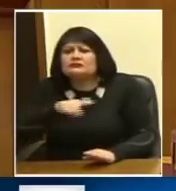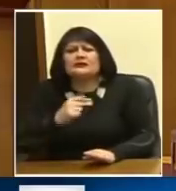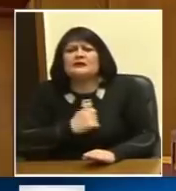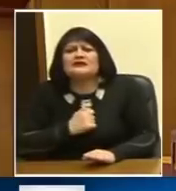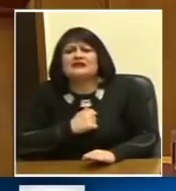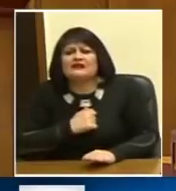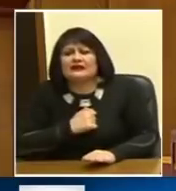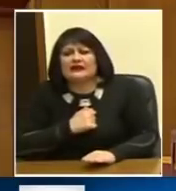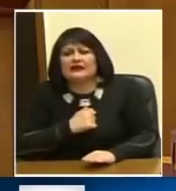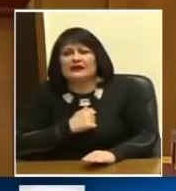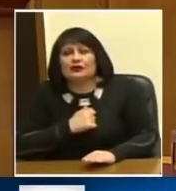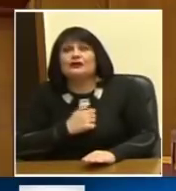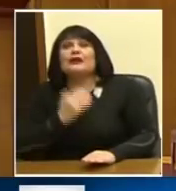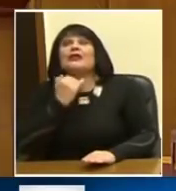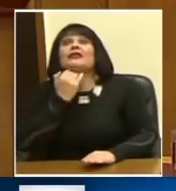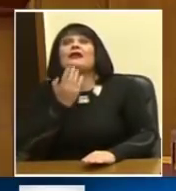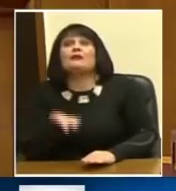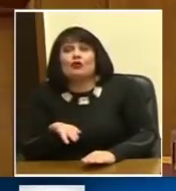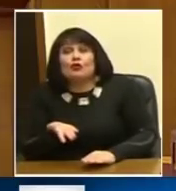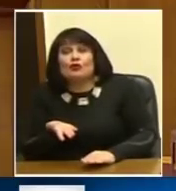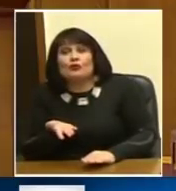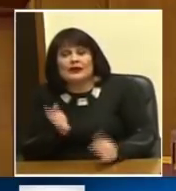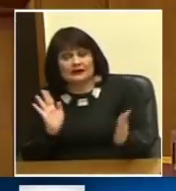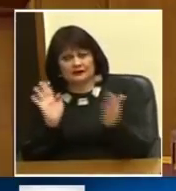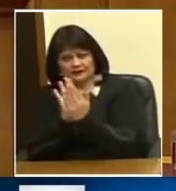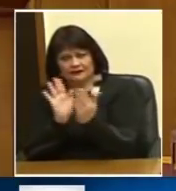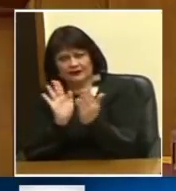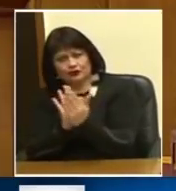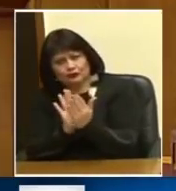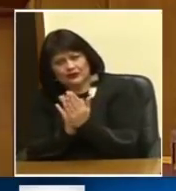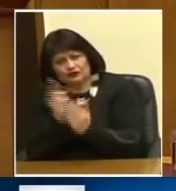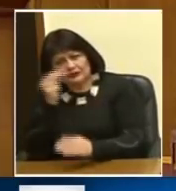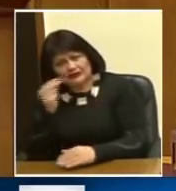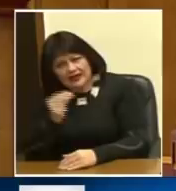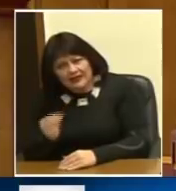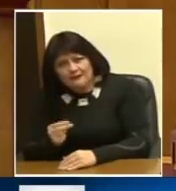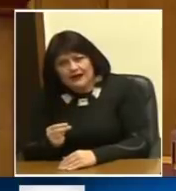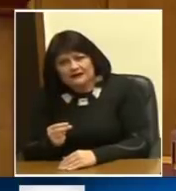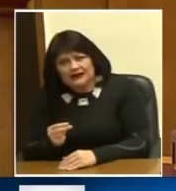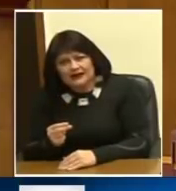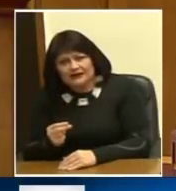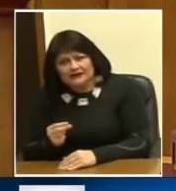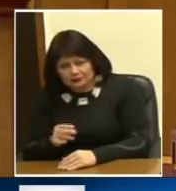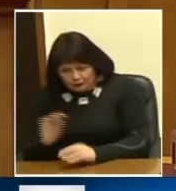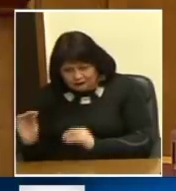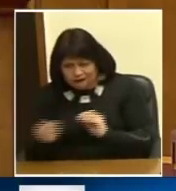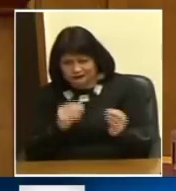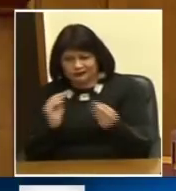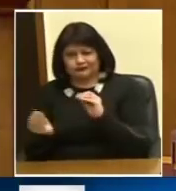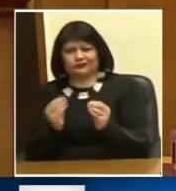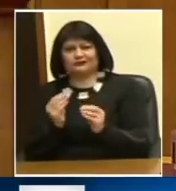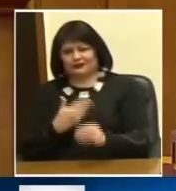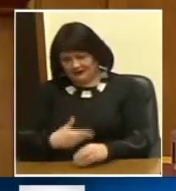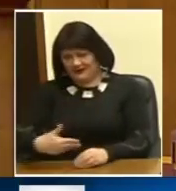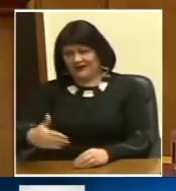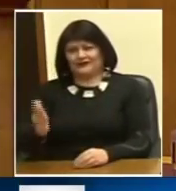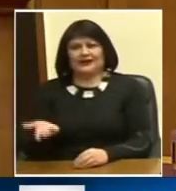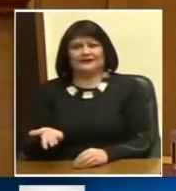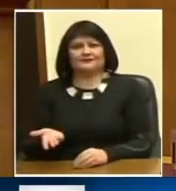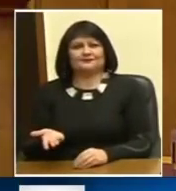είναι ικανή συνθήκη για να αντιμετωπίσουμε τα ζητήματα που προέκυψαν στη διάρκεια αυτής